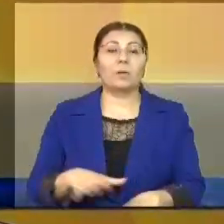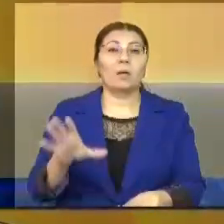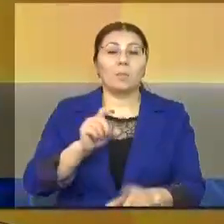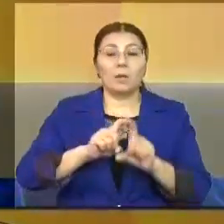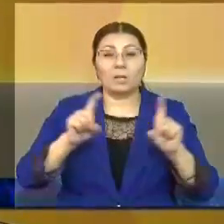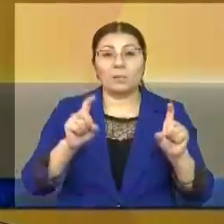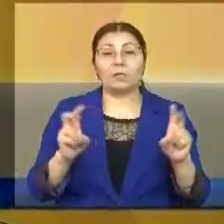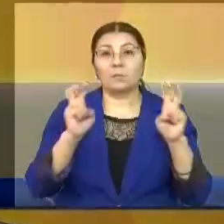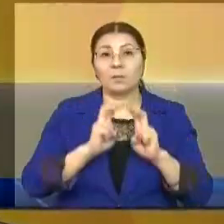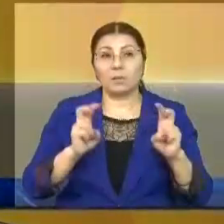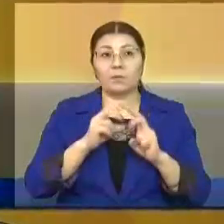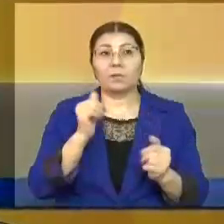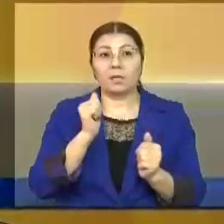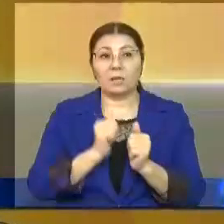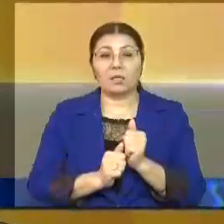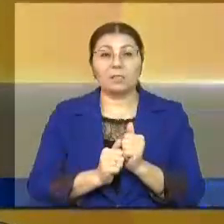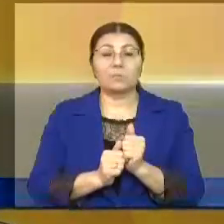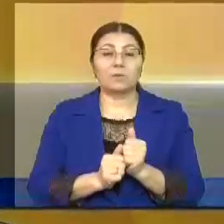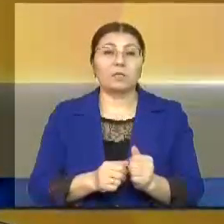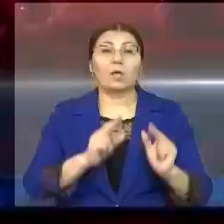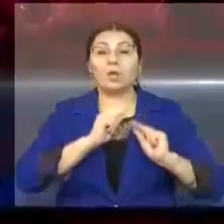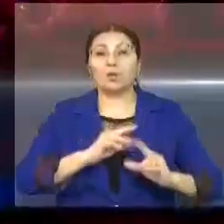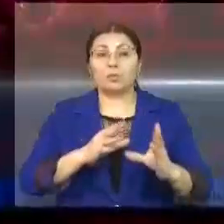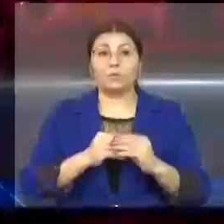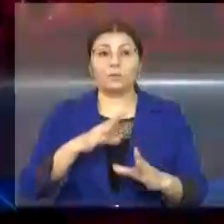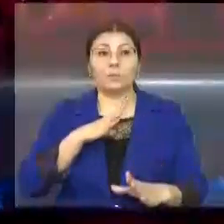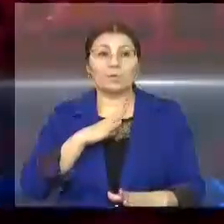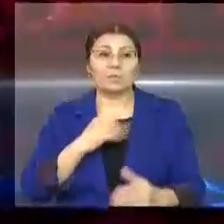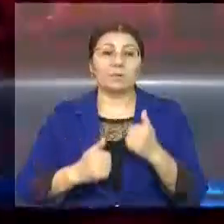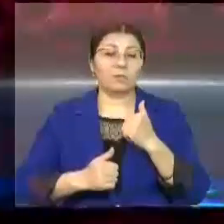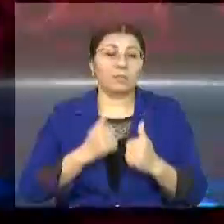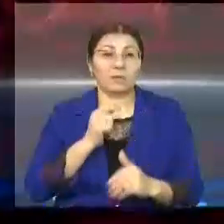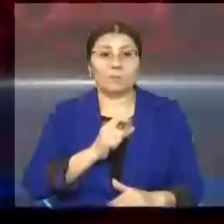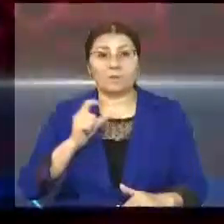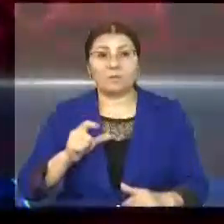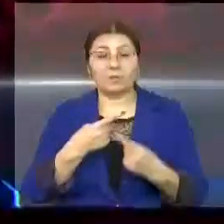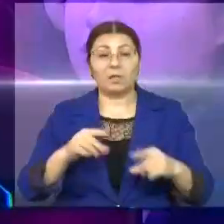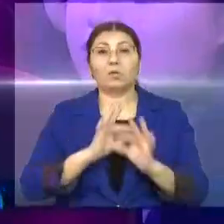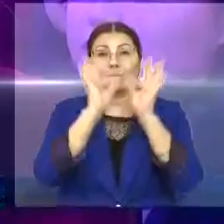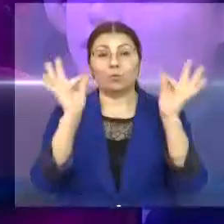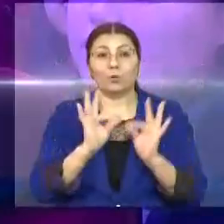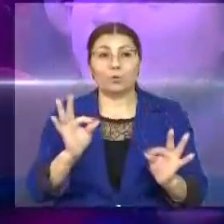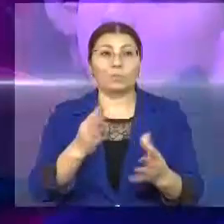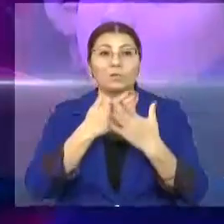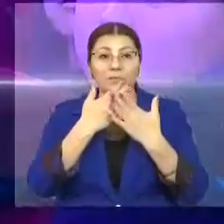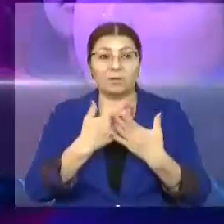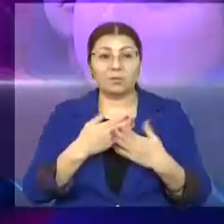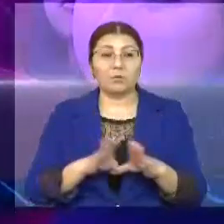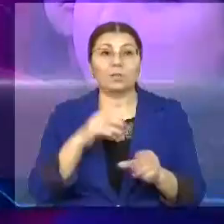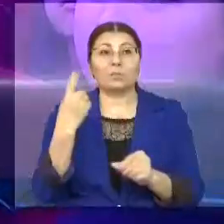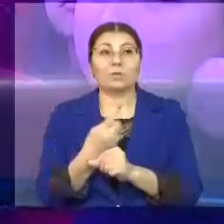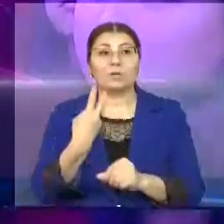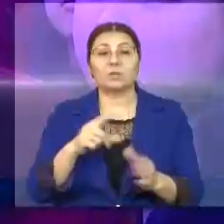аралап, әрқайсымен тікелей жұмыс жүргіздім. Жігері мұқалмаған жандар түрлі өнерді жанына серік еткен. Солардың